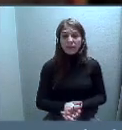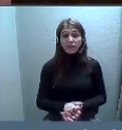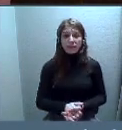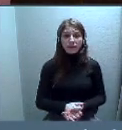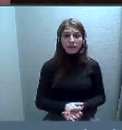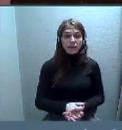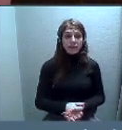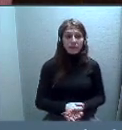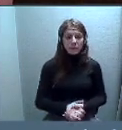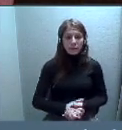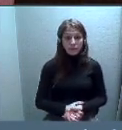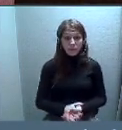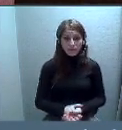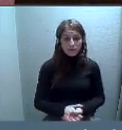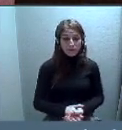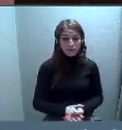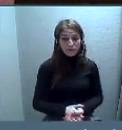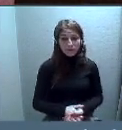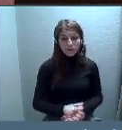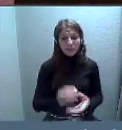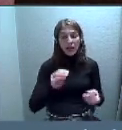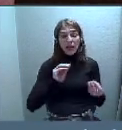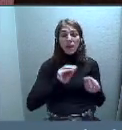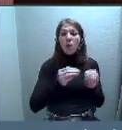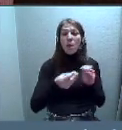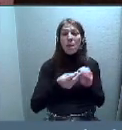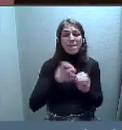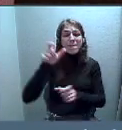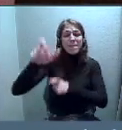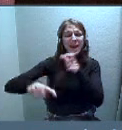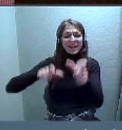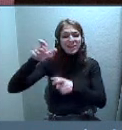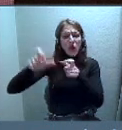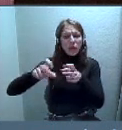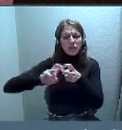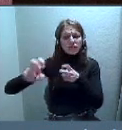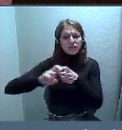le problème, je crois, du monde, entre guillemets, valide et du handi, c'est